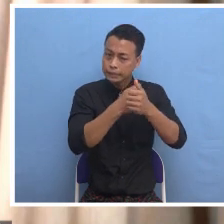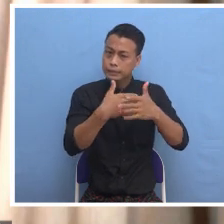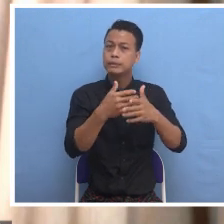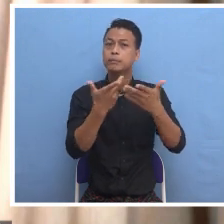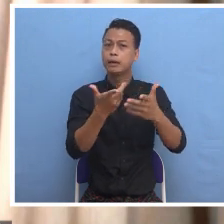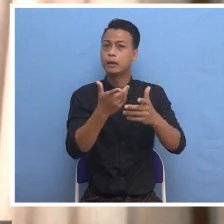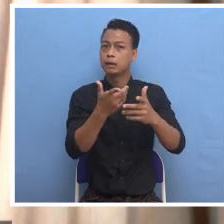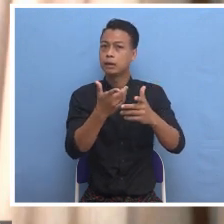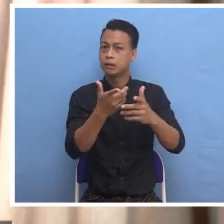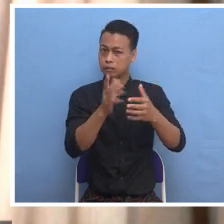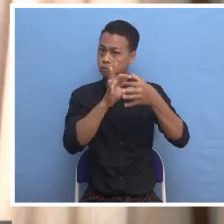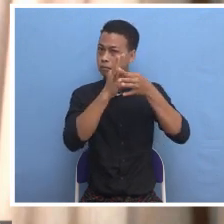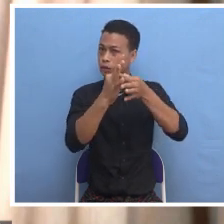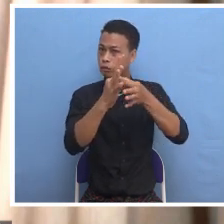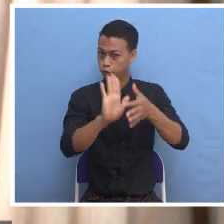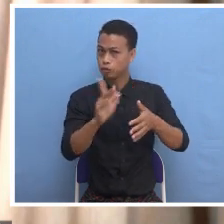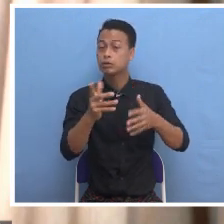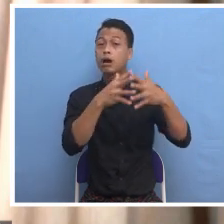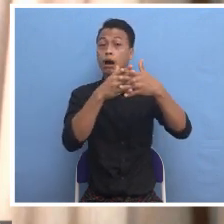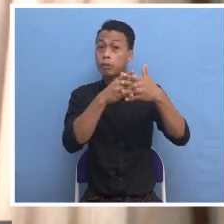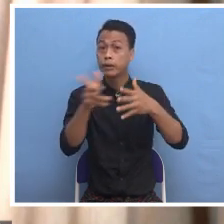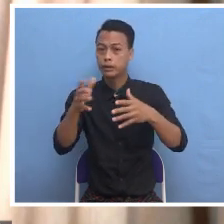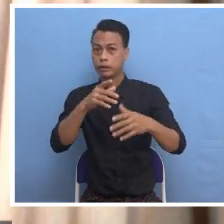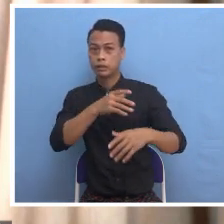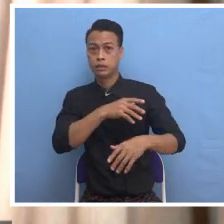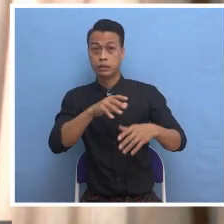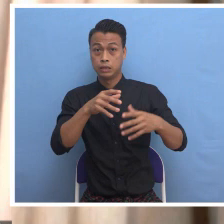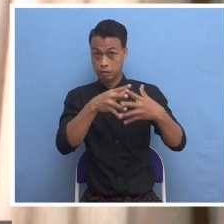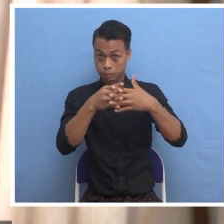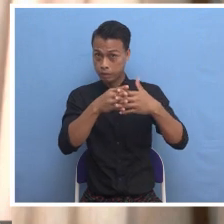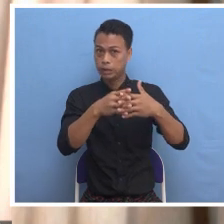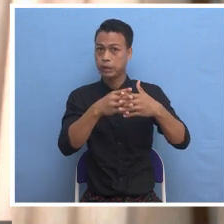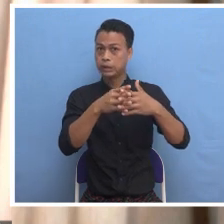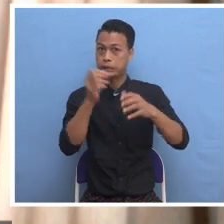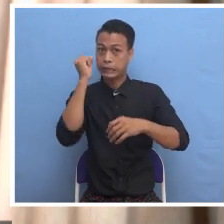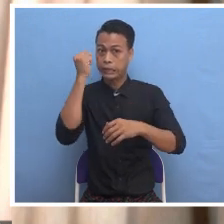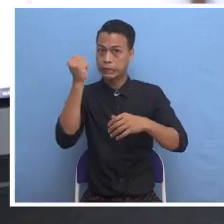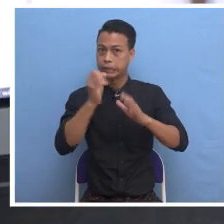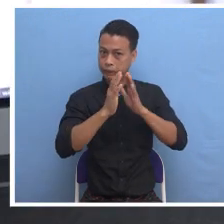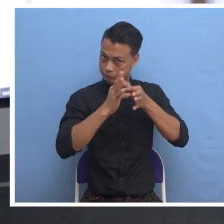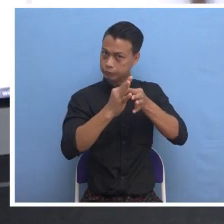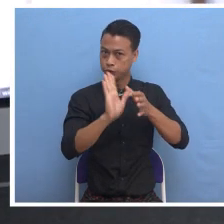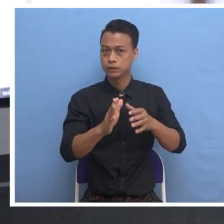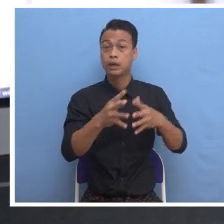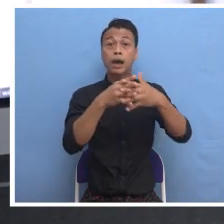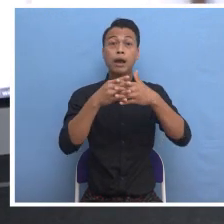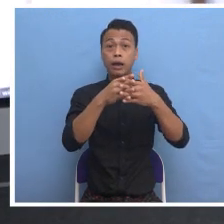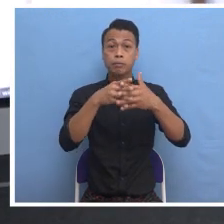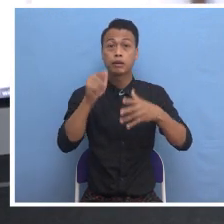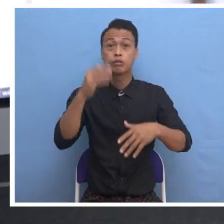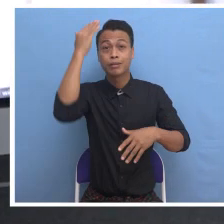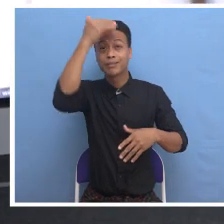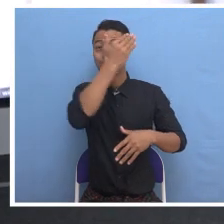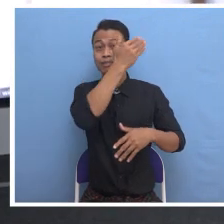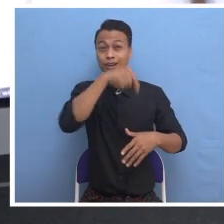တည်နေတယ်။အခုလာမယ့် election မှာဒါ American election မှာဒါ Joe Biden တို့တက်လာမယ်ဆိုရင်တော့ပြဿနာမရှိဘူး။တကယ် Trump တက်လာရင်တော့ဒါ change